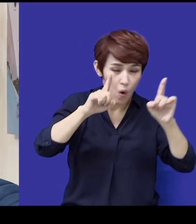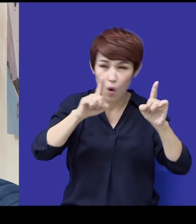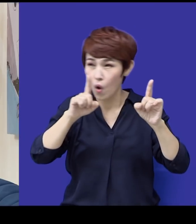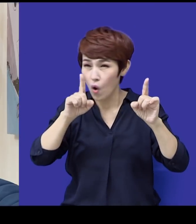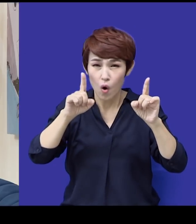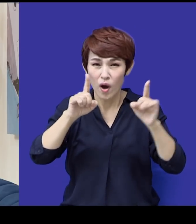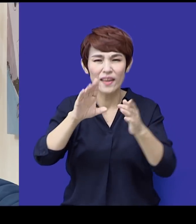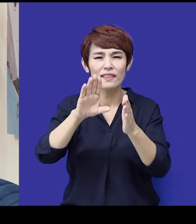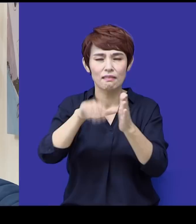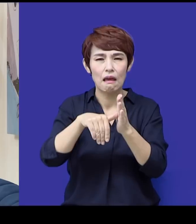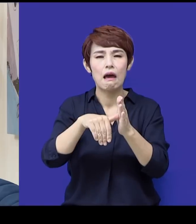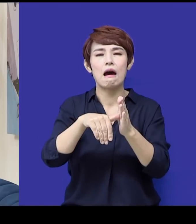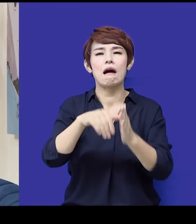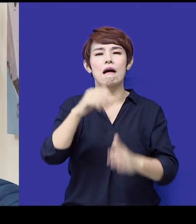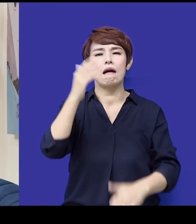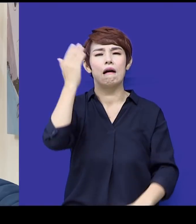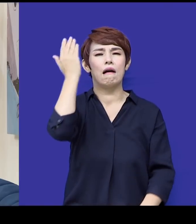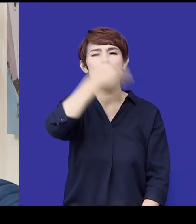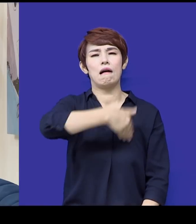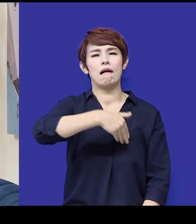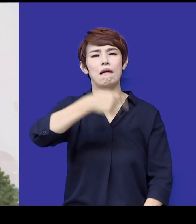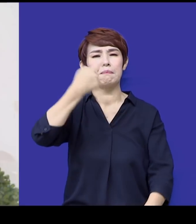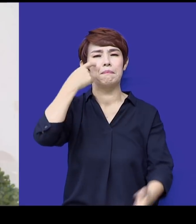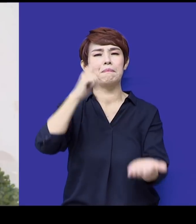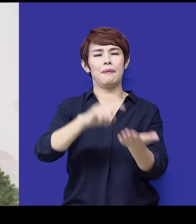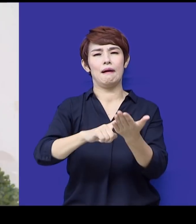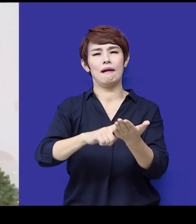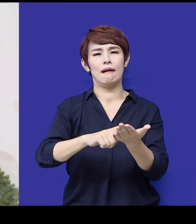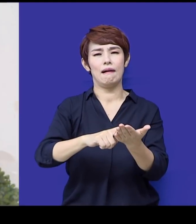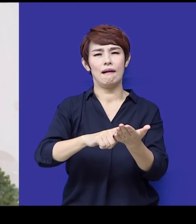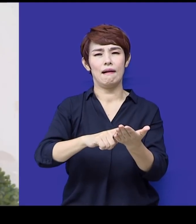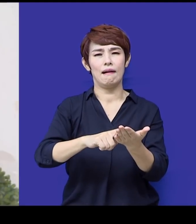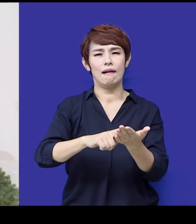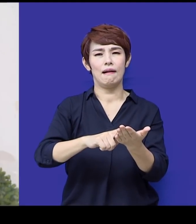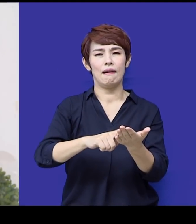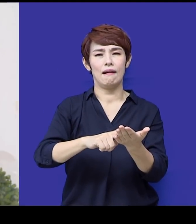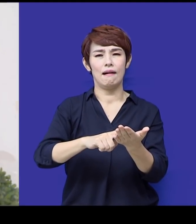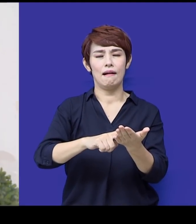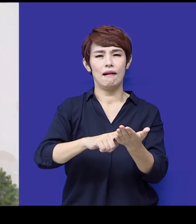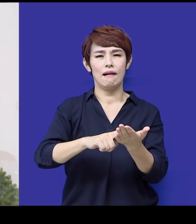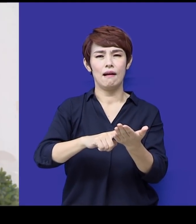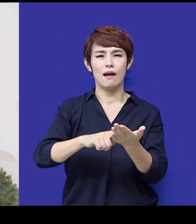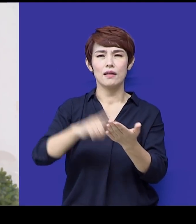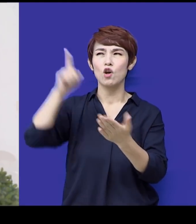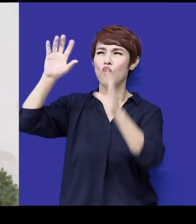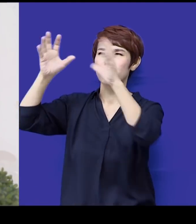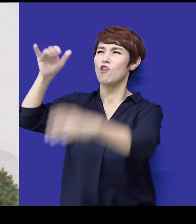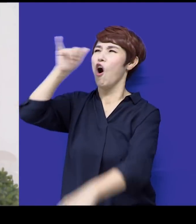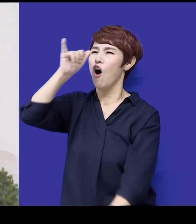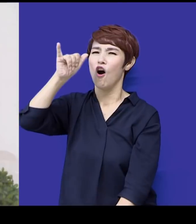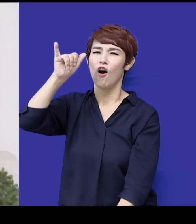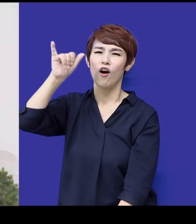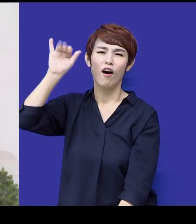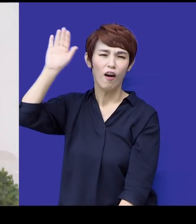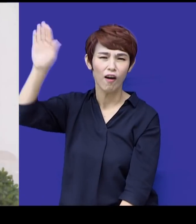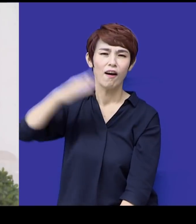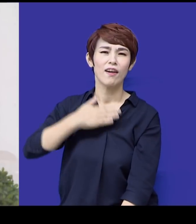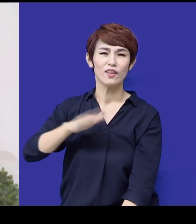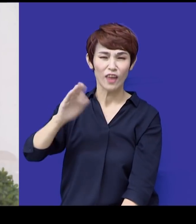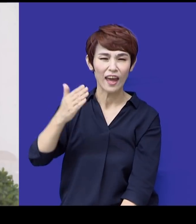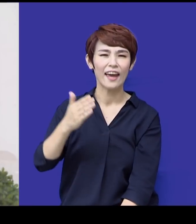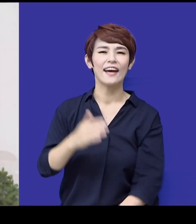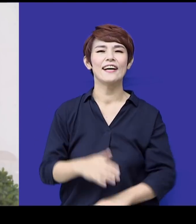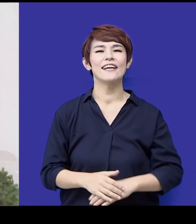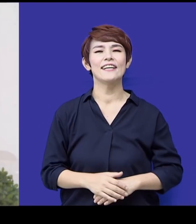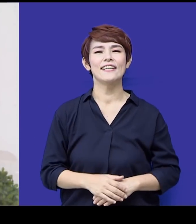거기에 모든 게 다 빠져 있었는데 아 이렇게 살아서는 안 되겠다. 천국을 생각하면서